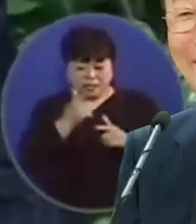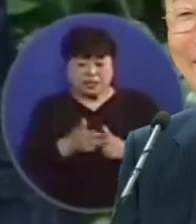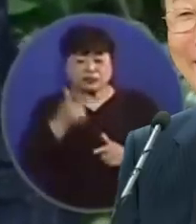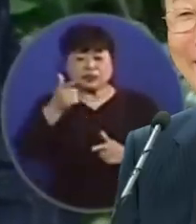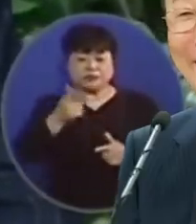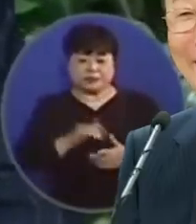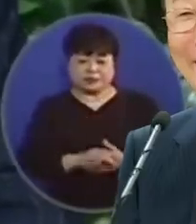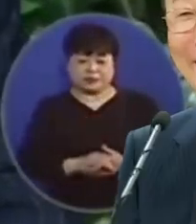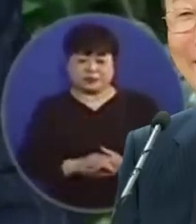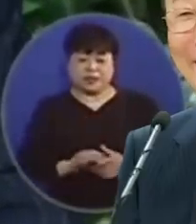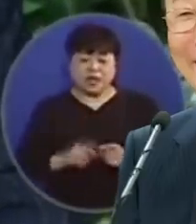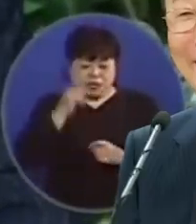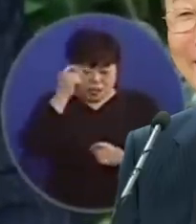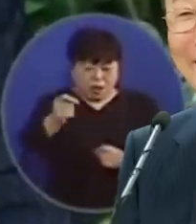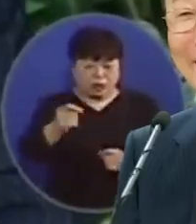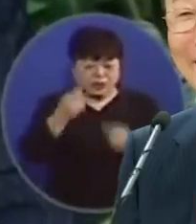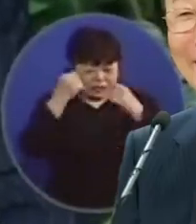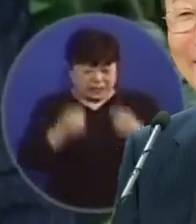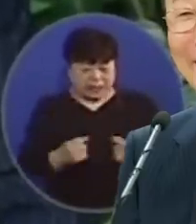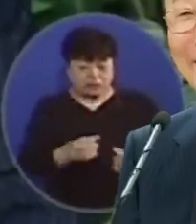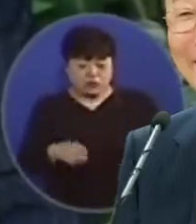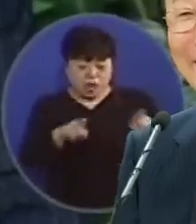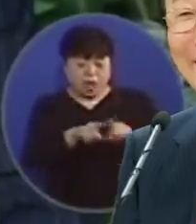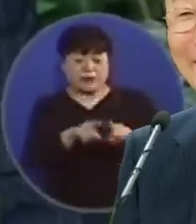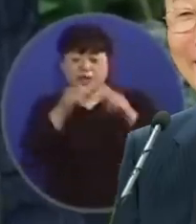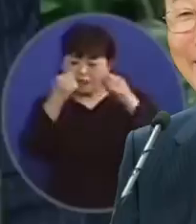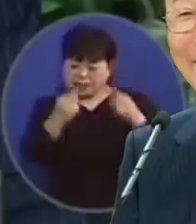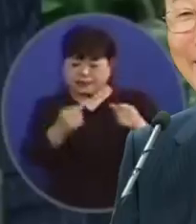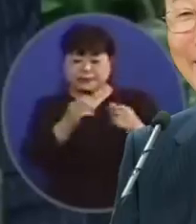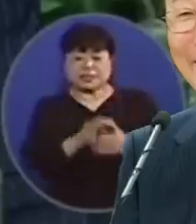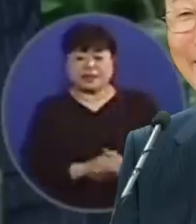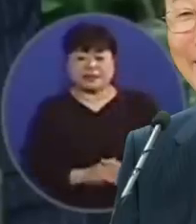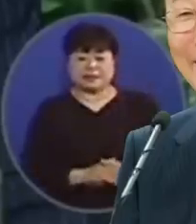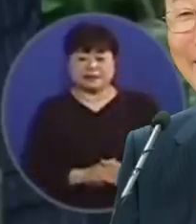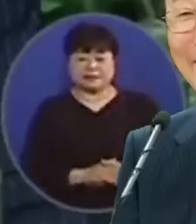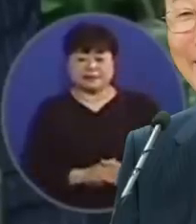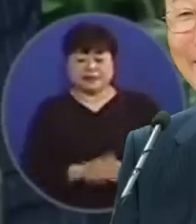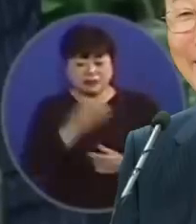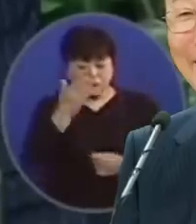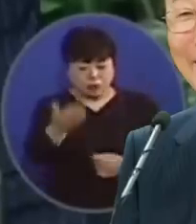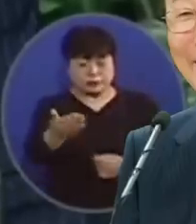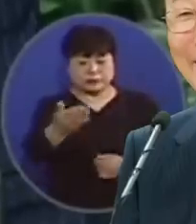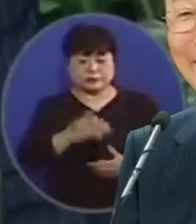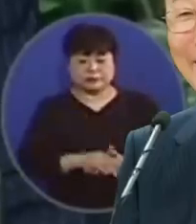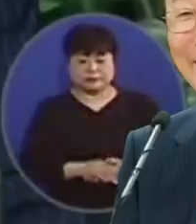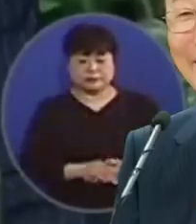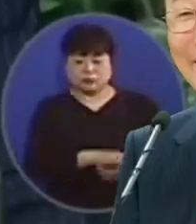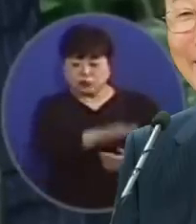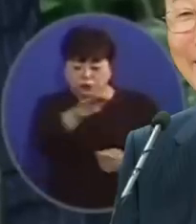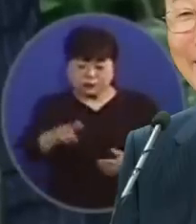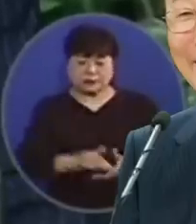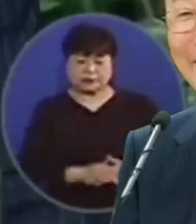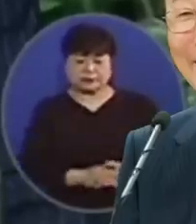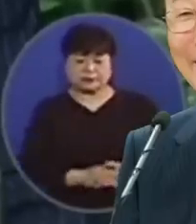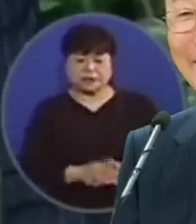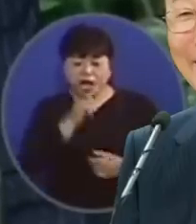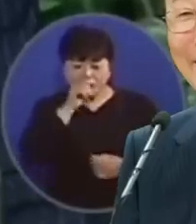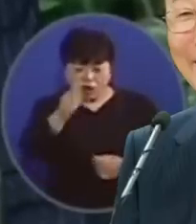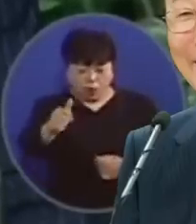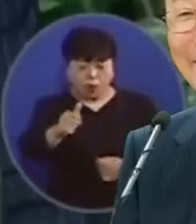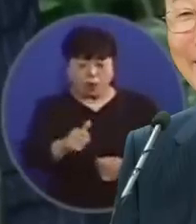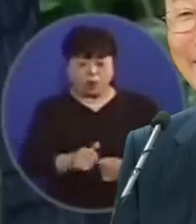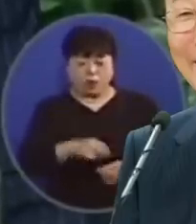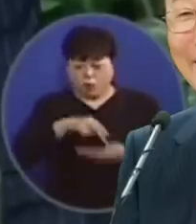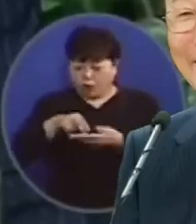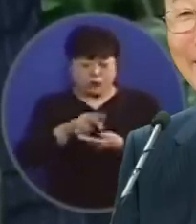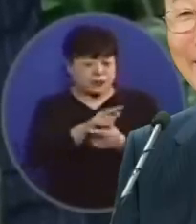예수님은 영원히 살아서 우리와 같이 계신 주님이신 것입니다. 여러분, 우리는 결코